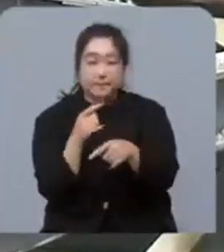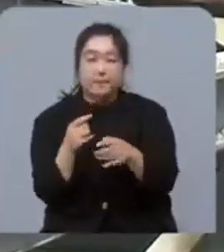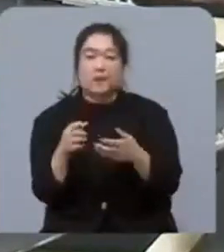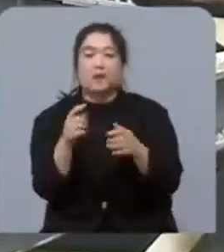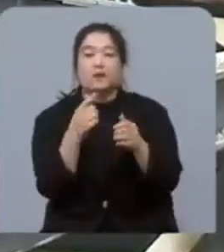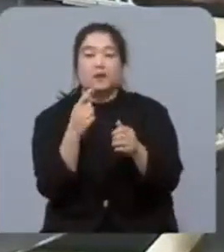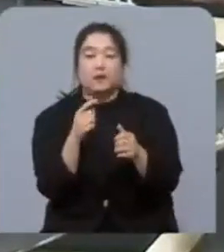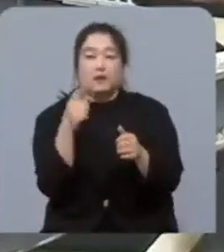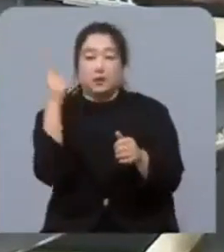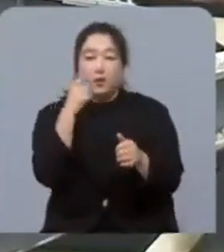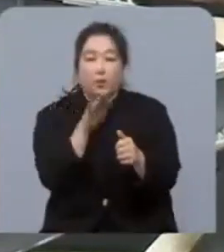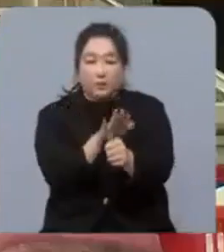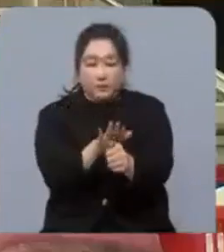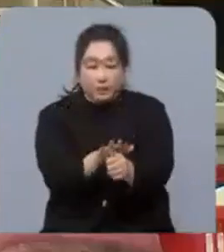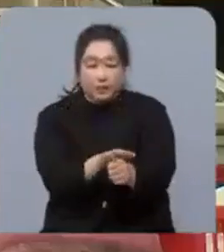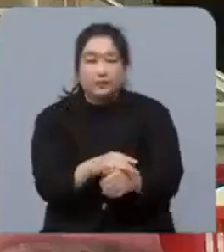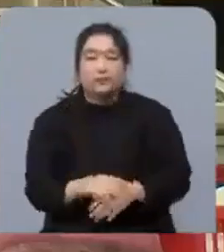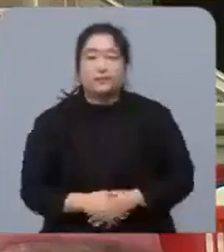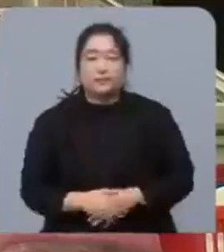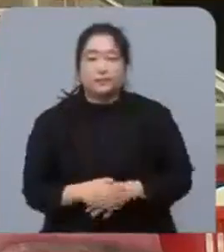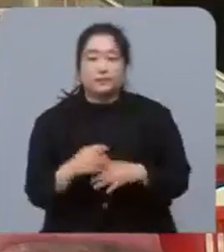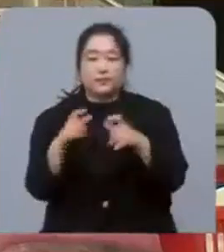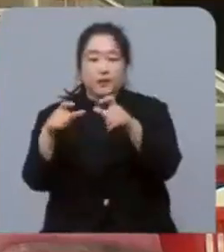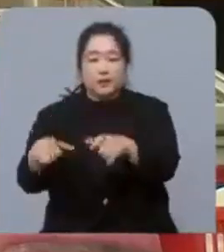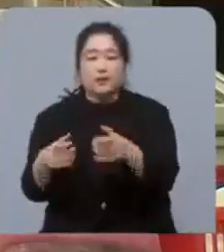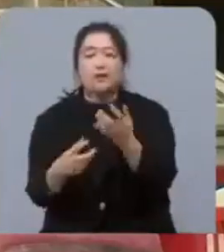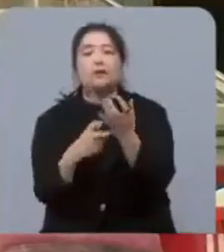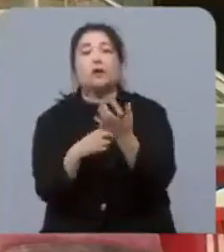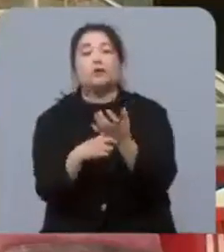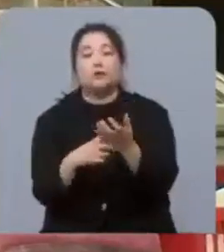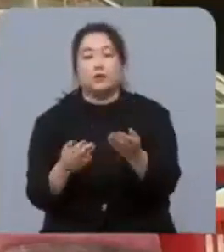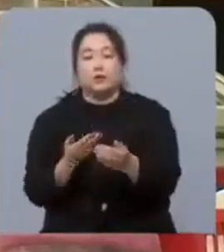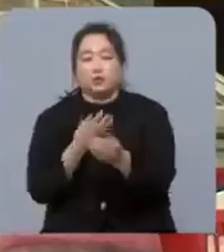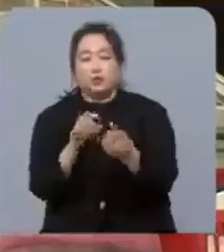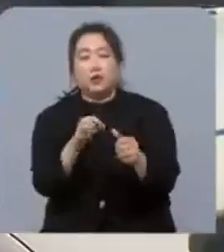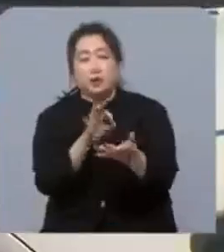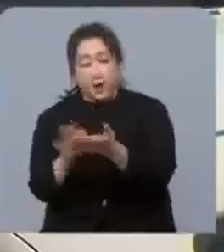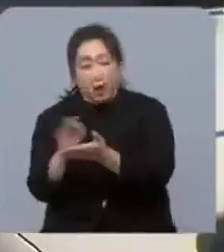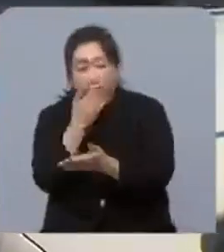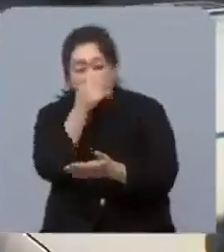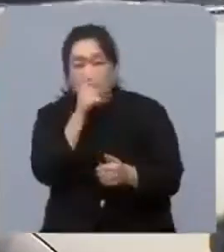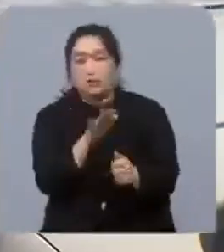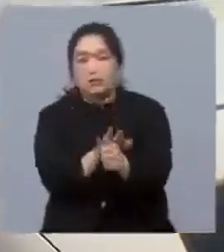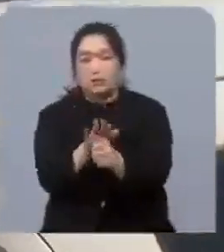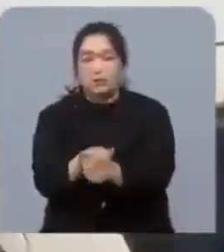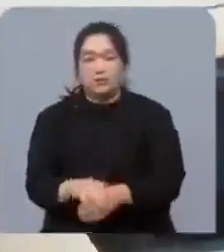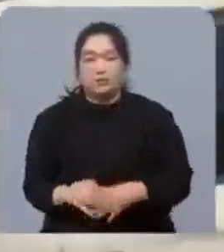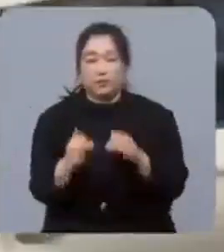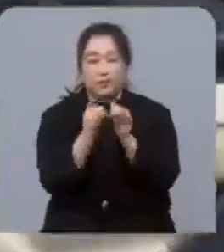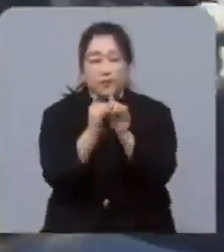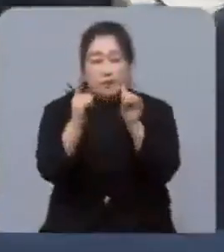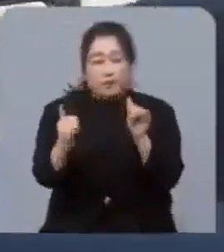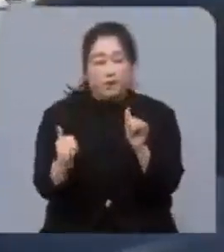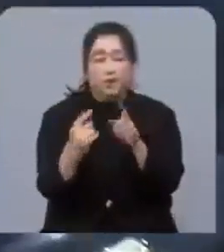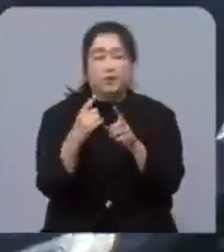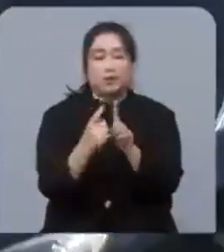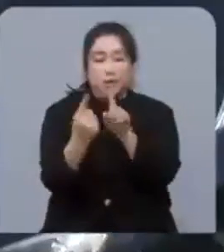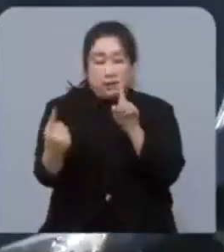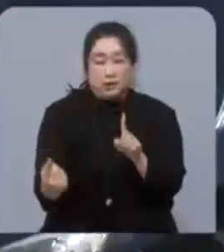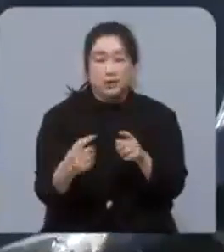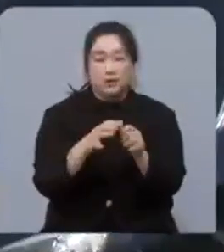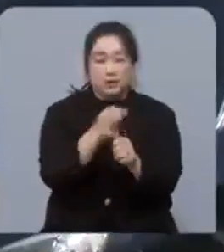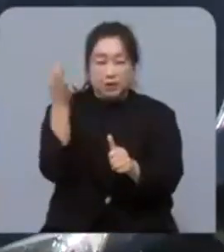경비 지원을 하거나 아니면 지역의 상품권을 조금 이용할 수 있게. 사회적 거리두기 해제로 충북